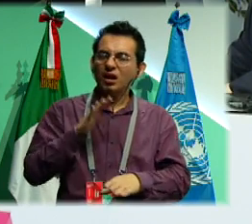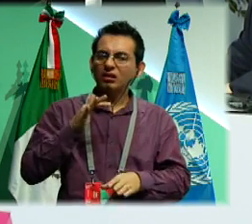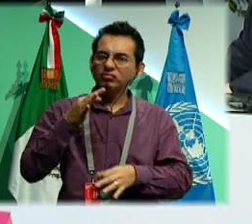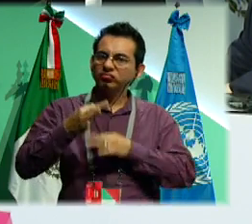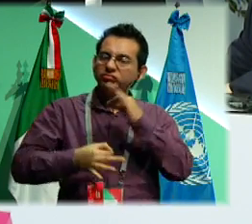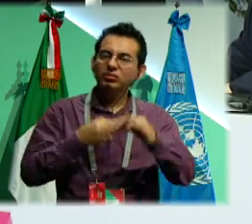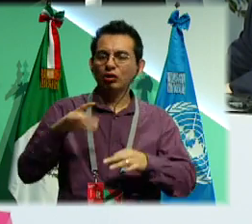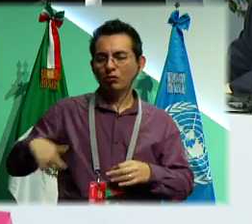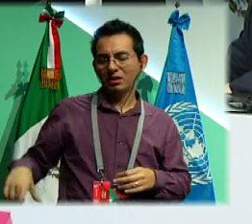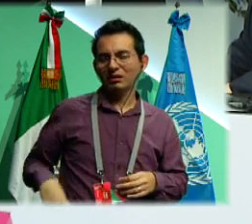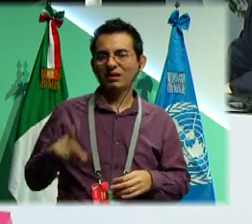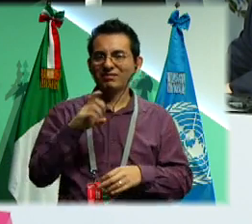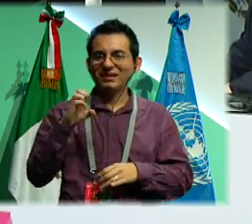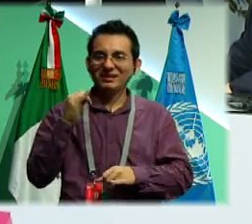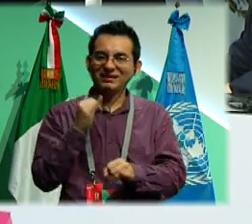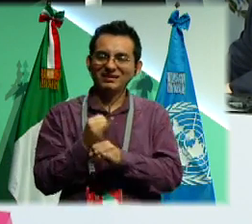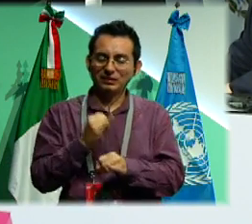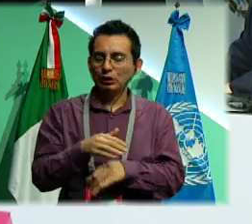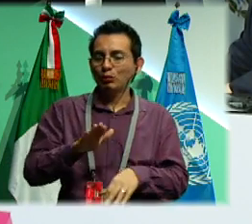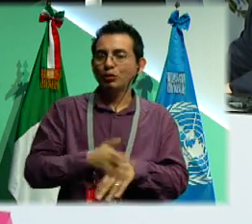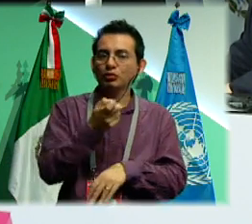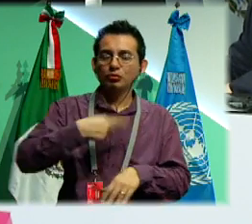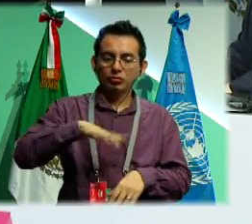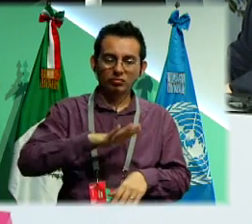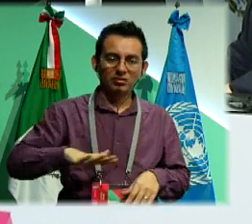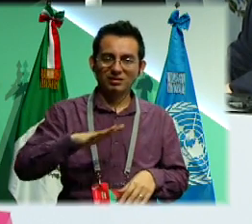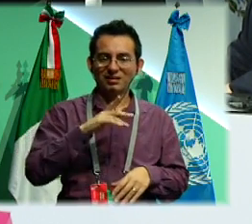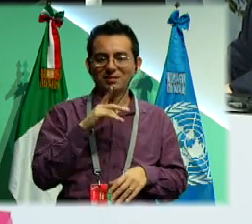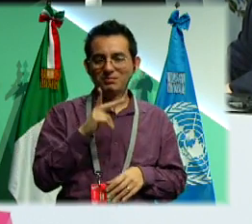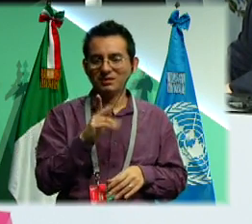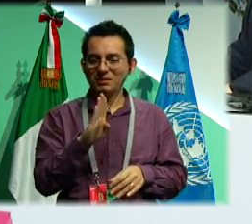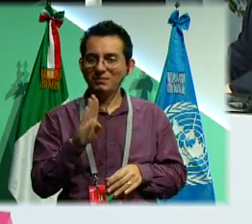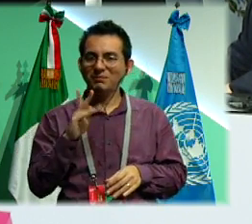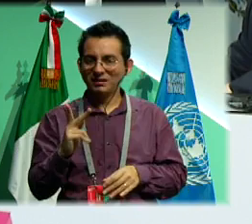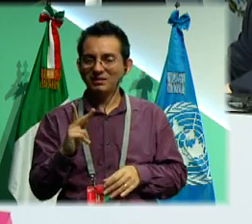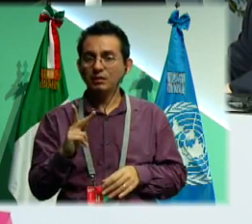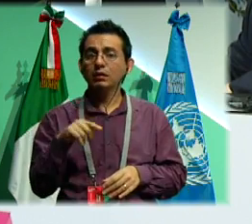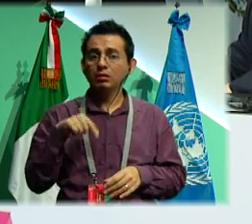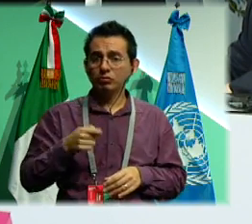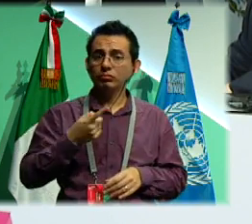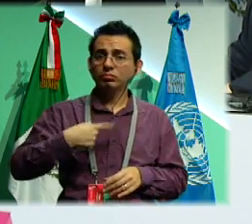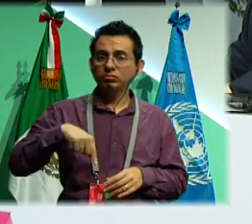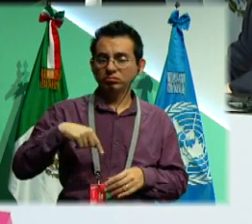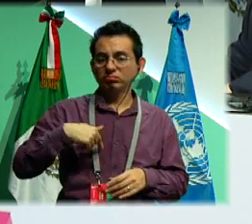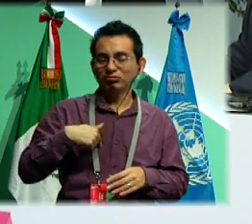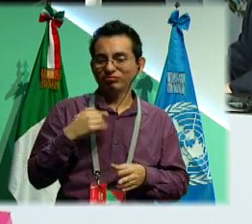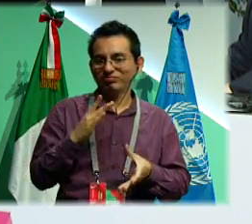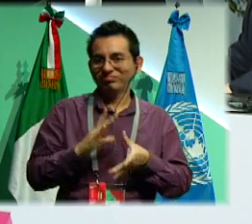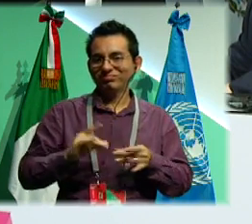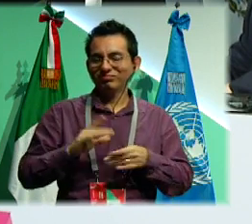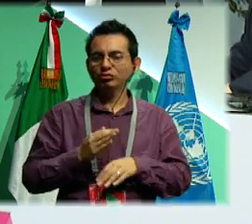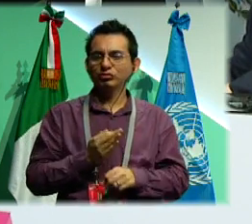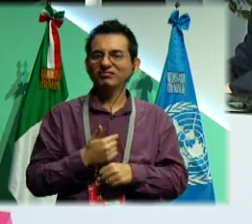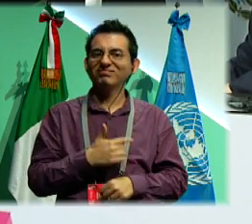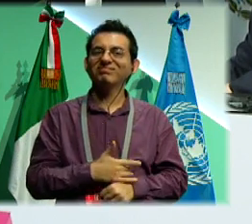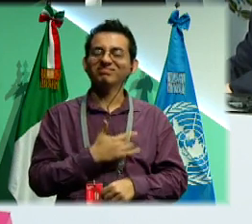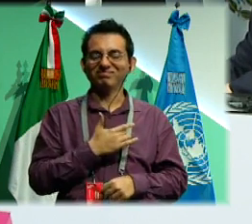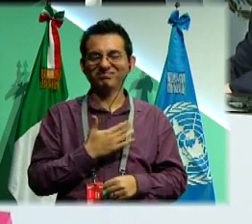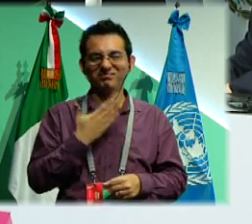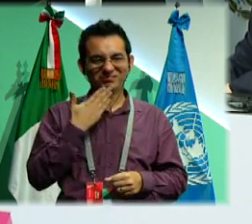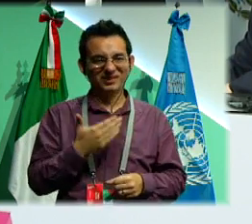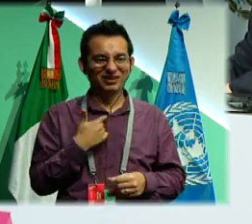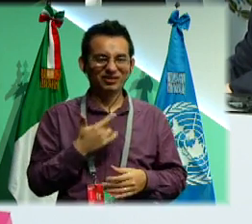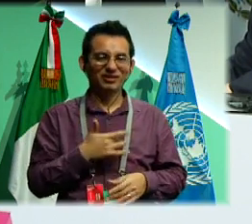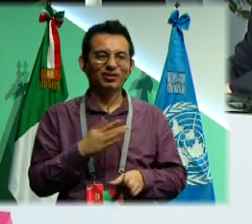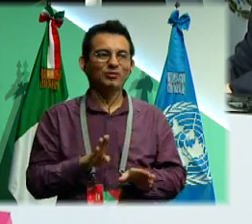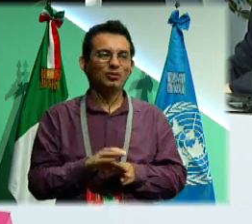Mexique est un promoteur de la gouvernance de l'Internet. Dans le cas du TTP, par exemple, il est bon de vous dire que nous sommes satisfaits